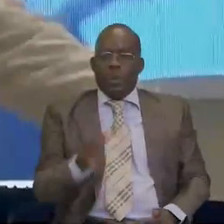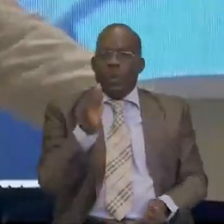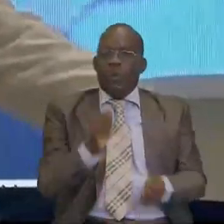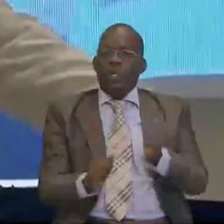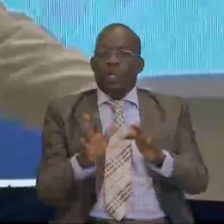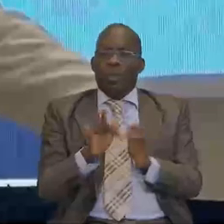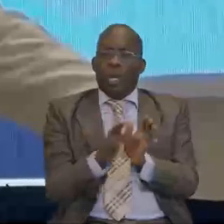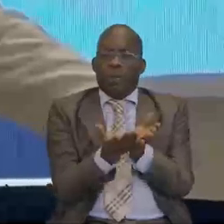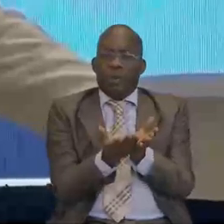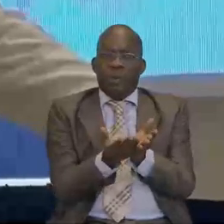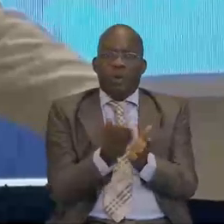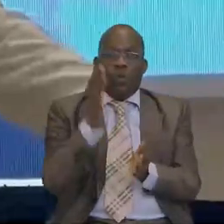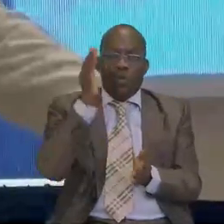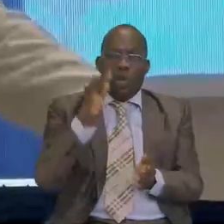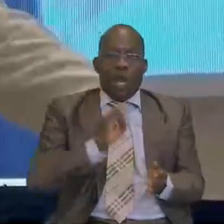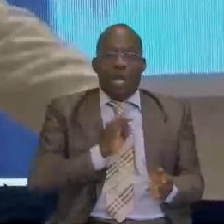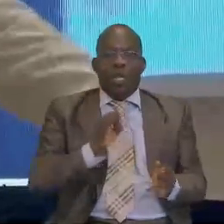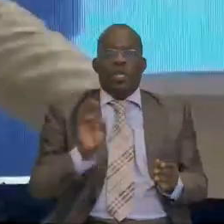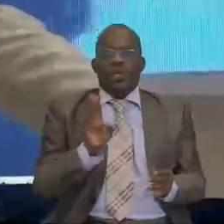Quel passage il va utiliser, je ne savais pas. Hein.